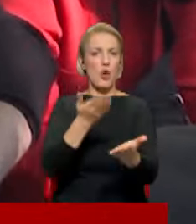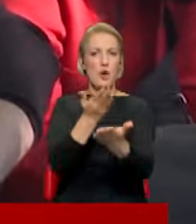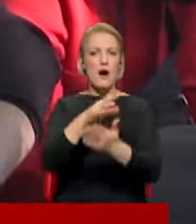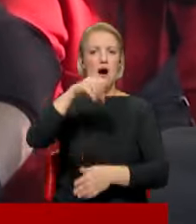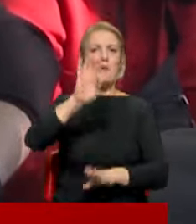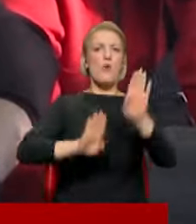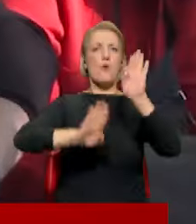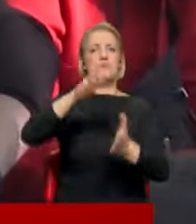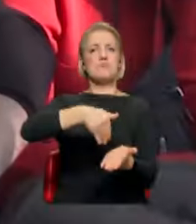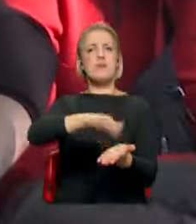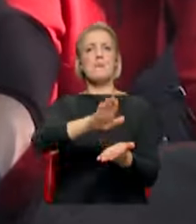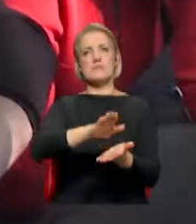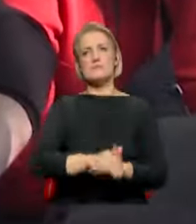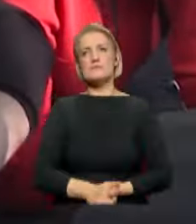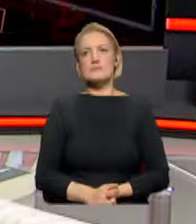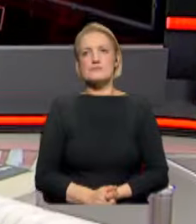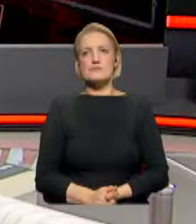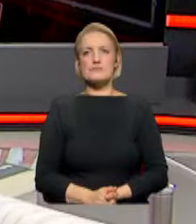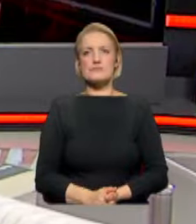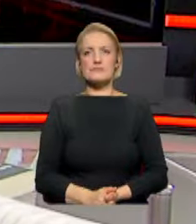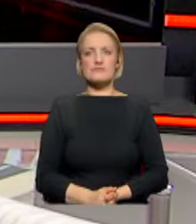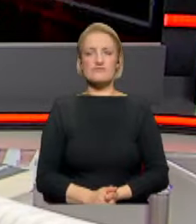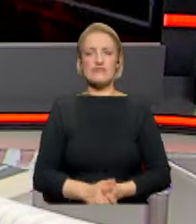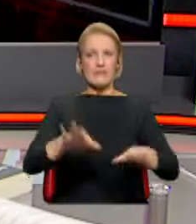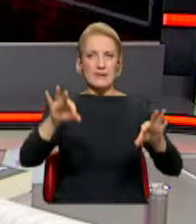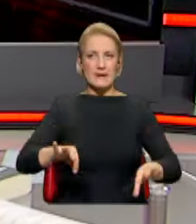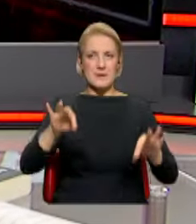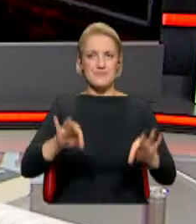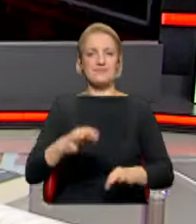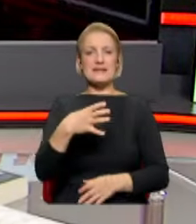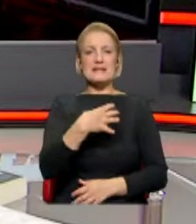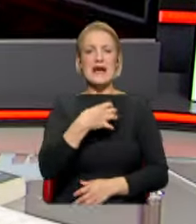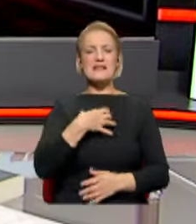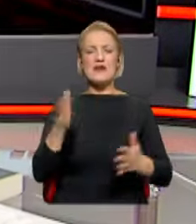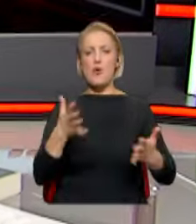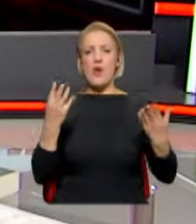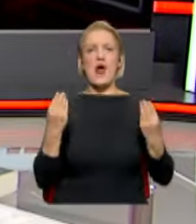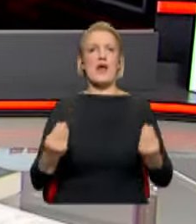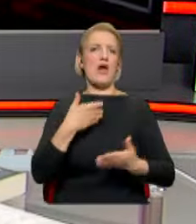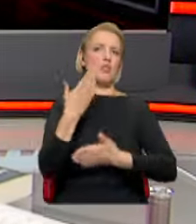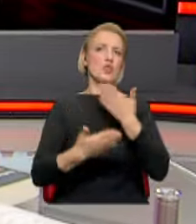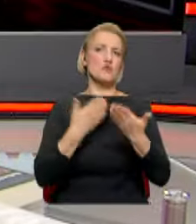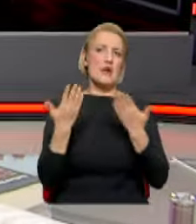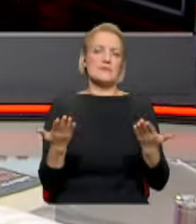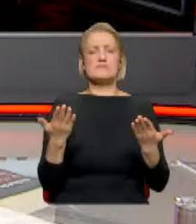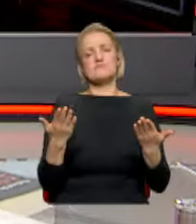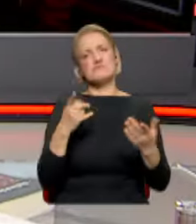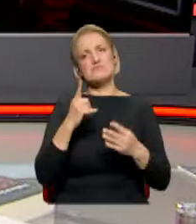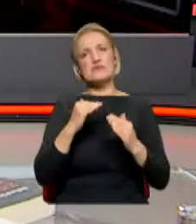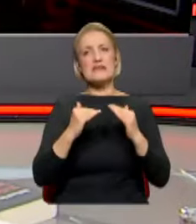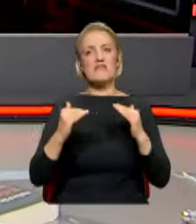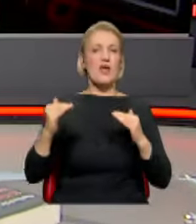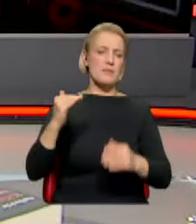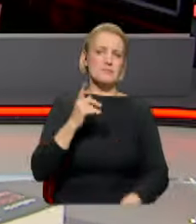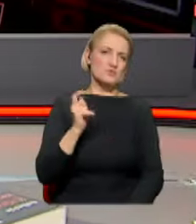ise AK Parti oylarıyla reddedildi Şimdi Efendim kendilerini o kadar iyi ifade ediyorlar ki vallah bu seviyeye